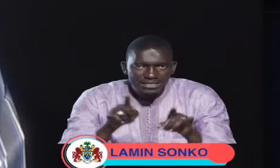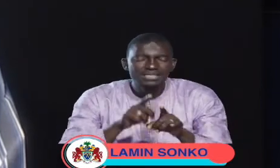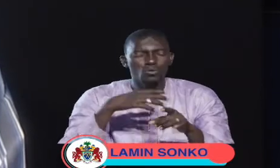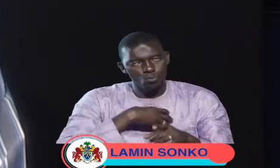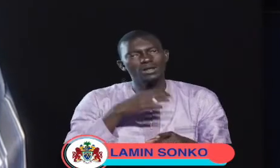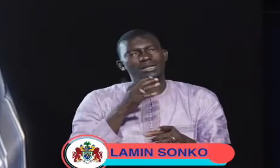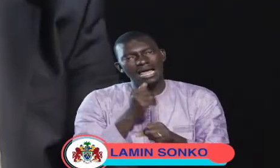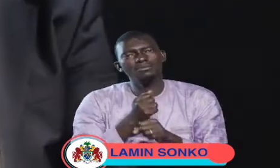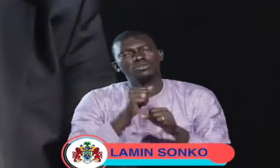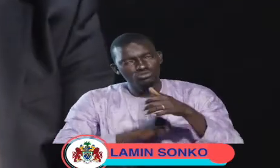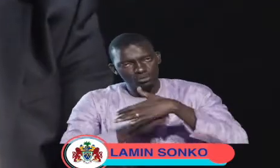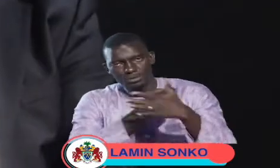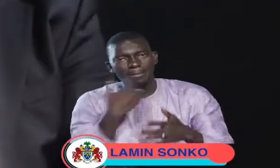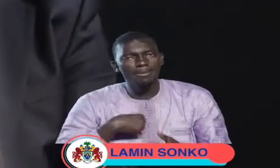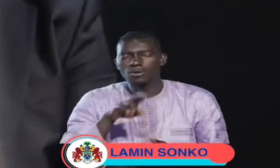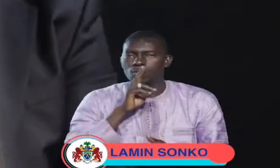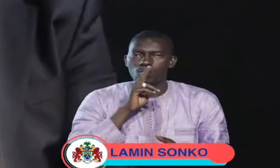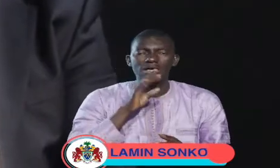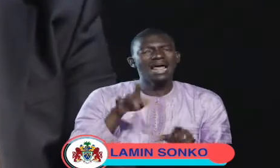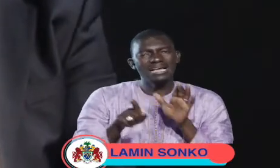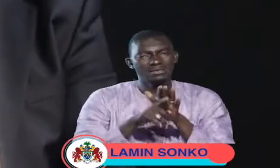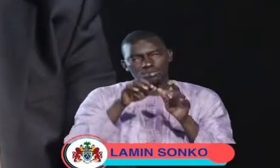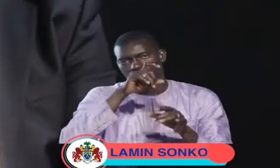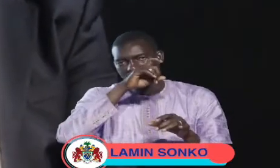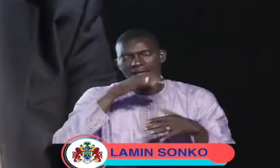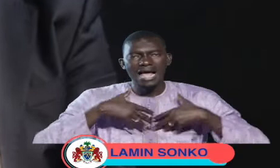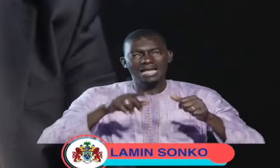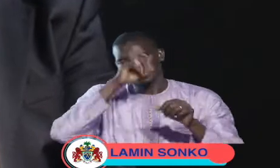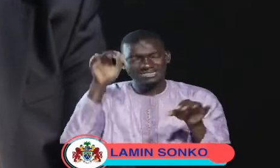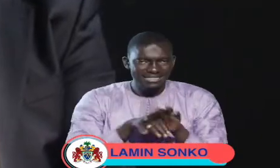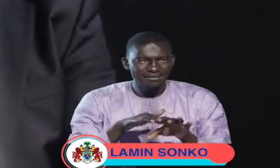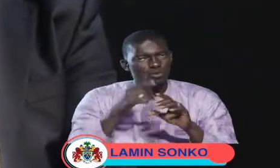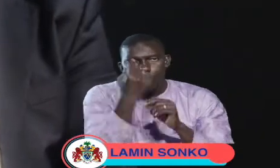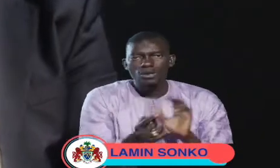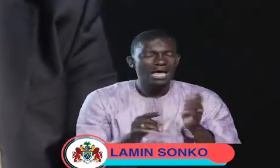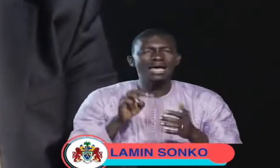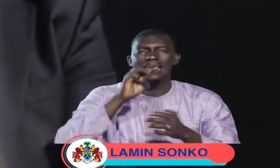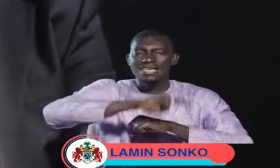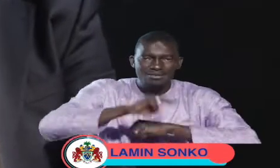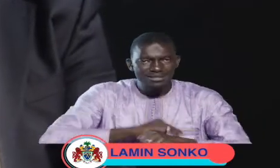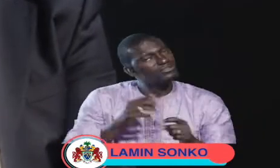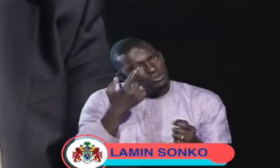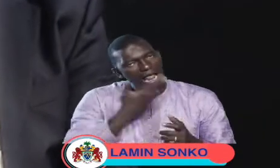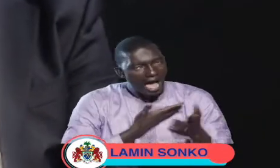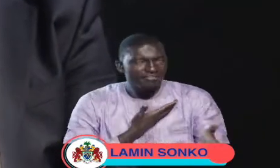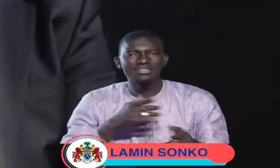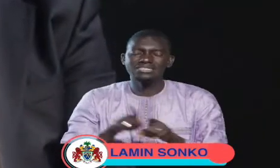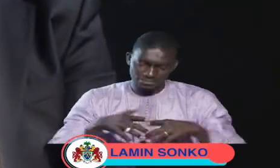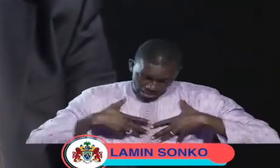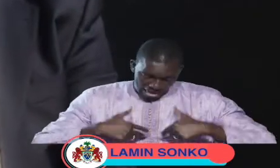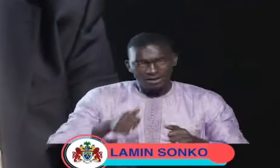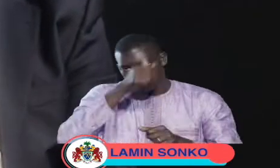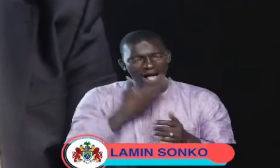bac ina na mol karani mi ngoy ba am nga health wo gadda mal fondé immigration bol konale fire sanitary bol konale gra bol